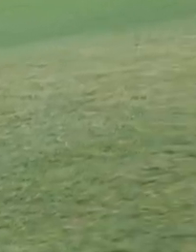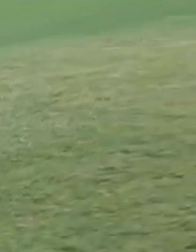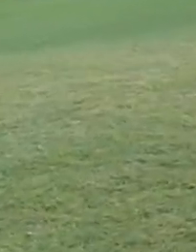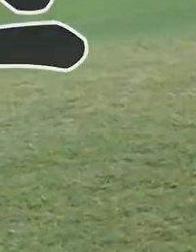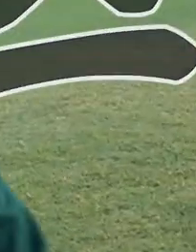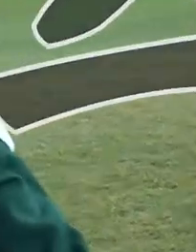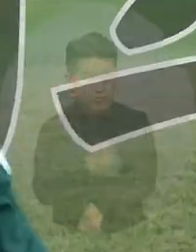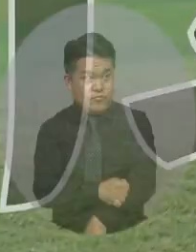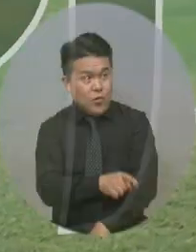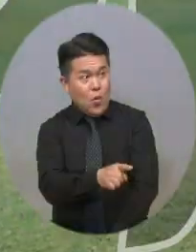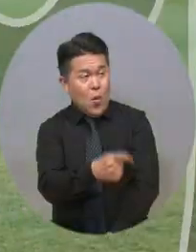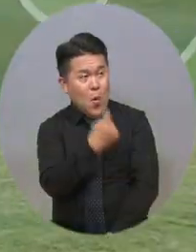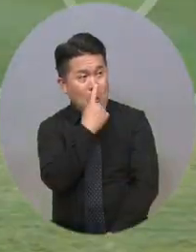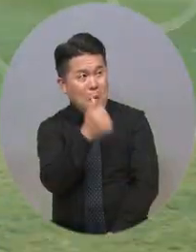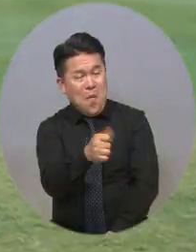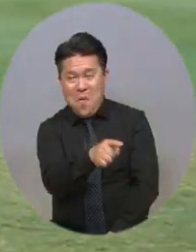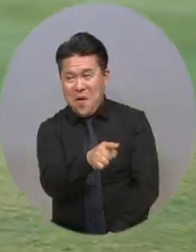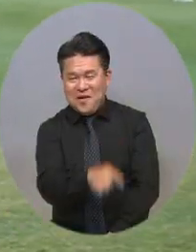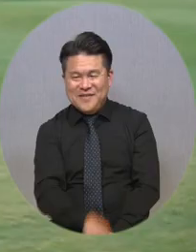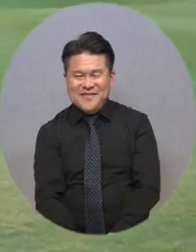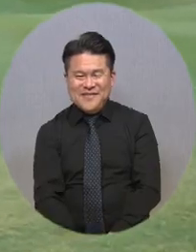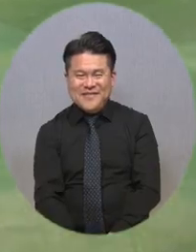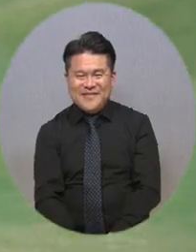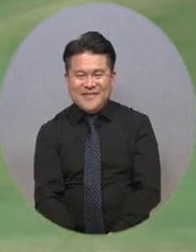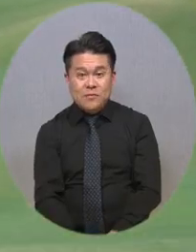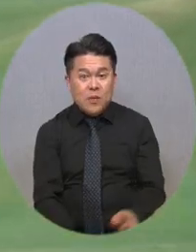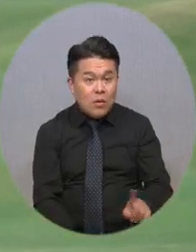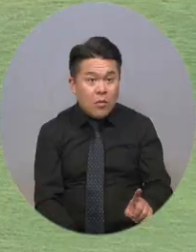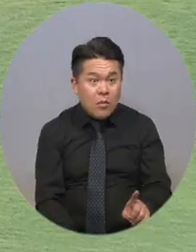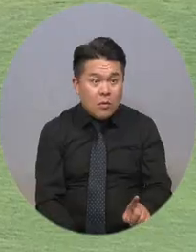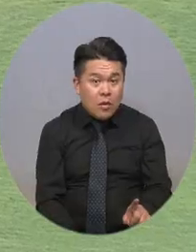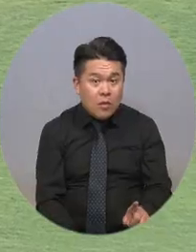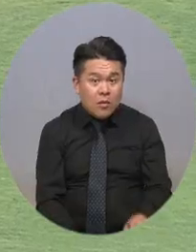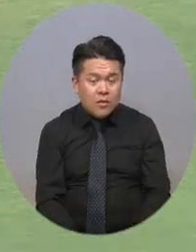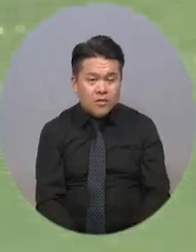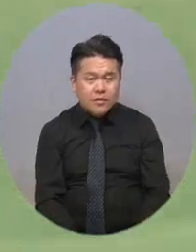잘 쳤다. 나이스! 아우!